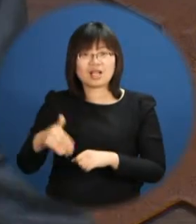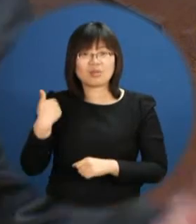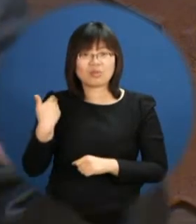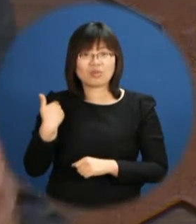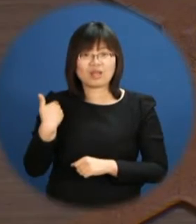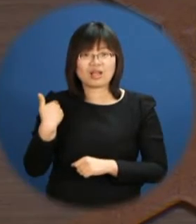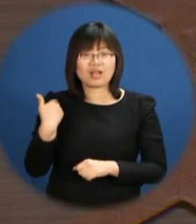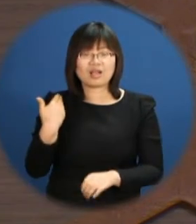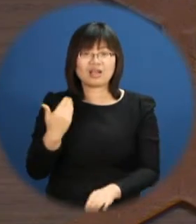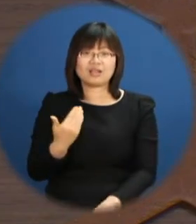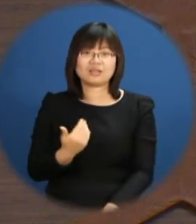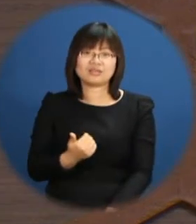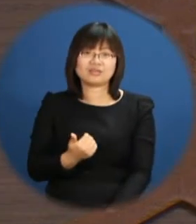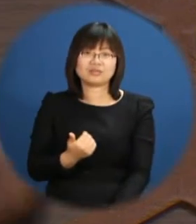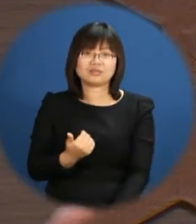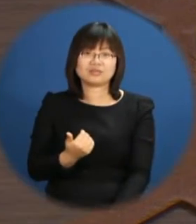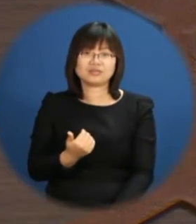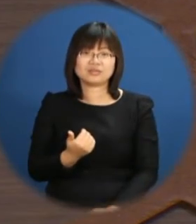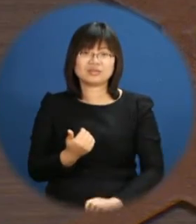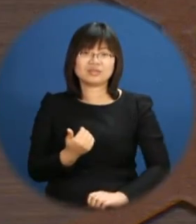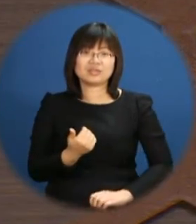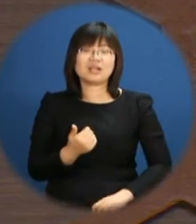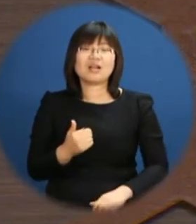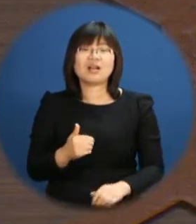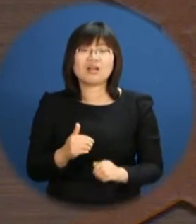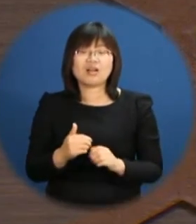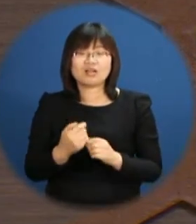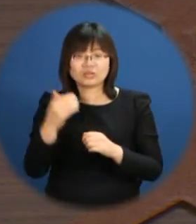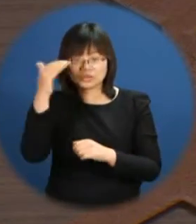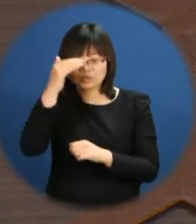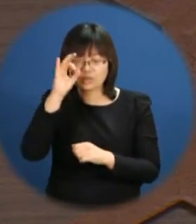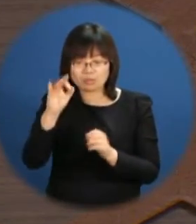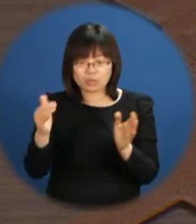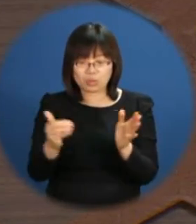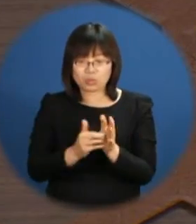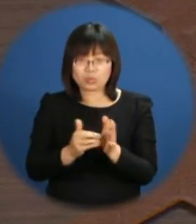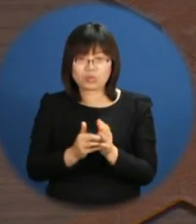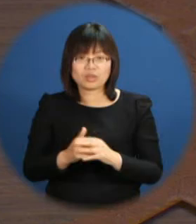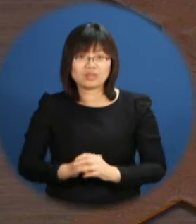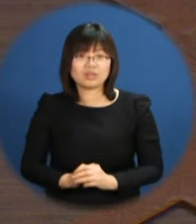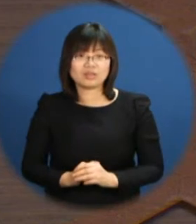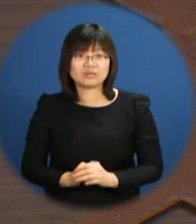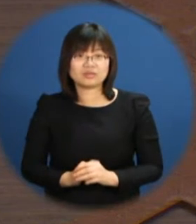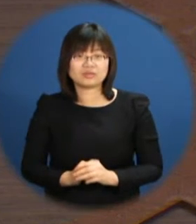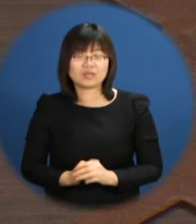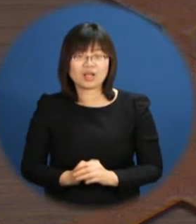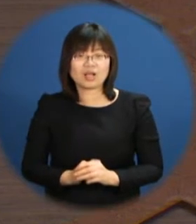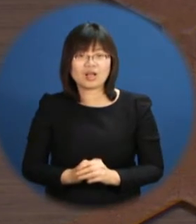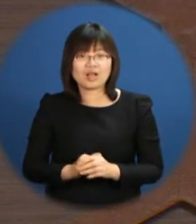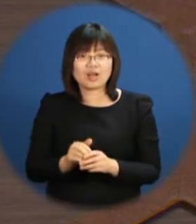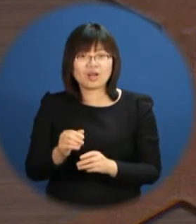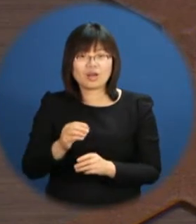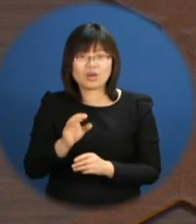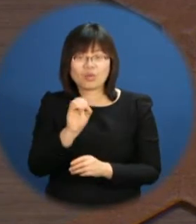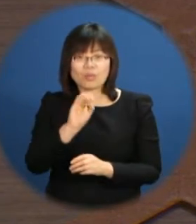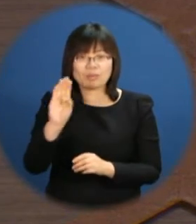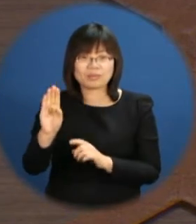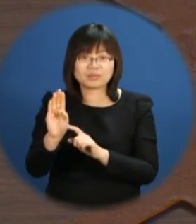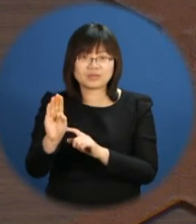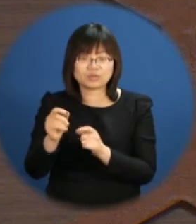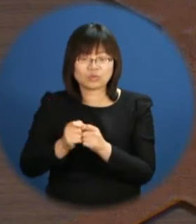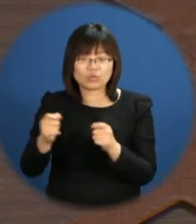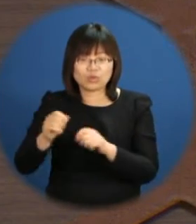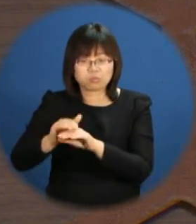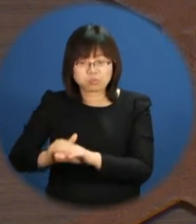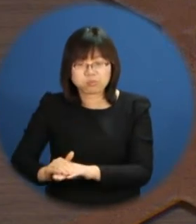친하게 대해서 이제 그 양조장 견학 을 하고 그런데 그 맥주 발효 시키는 통 속에 어떤 이상한 기체가